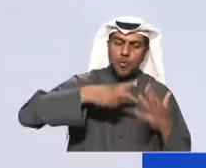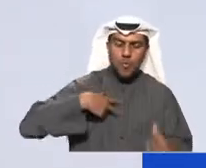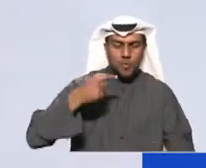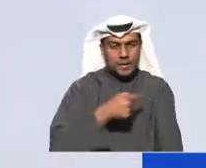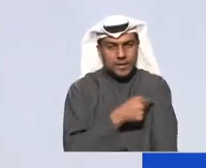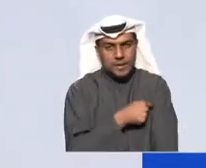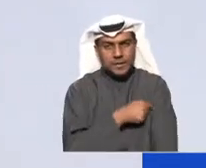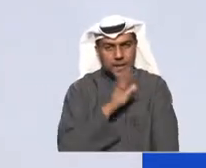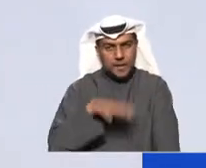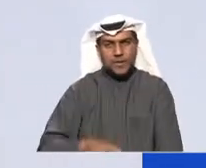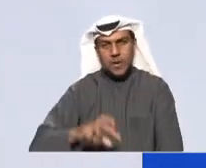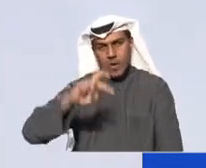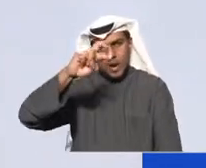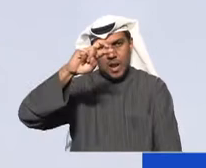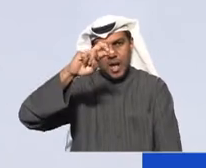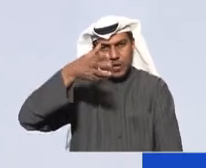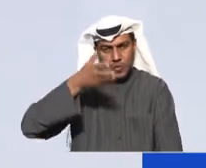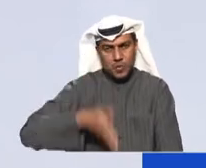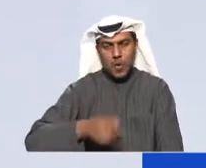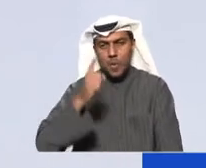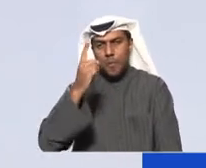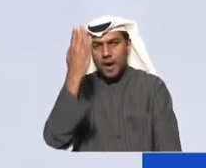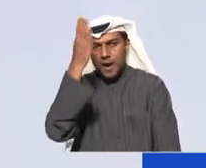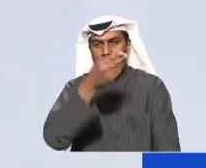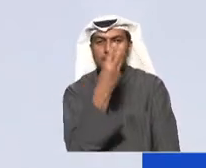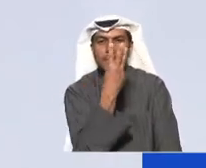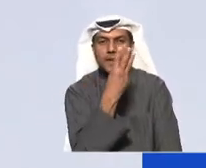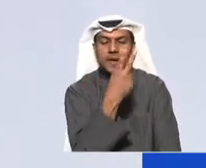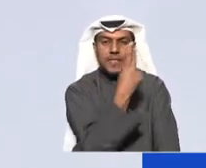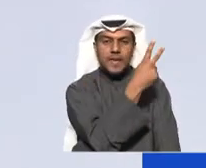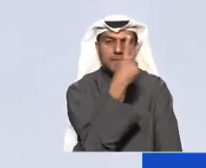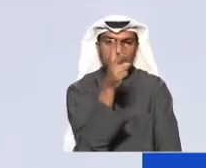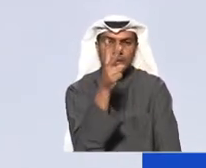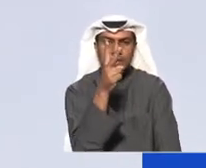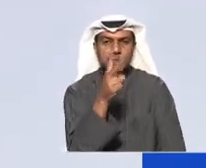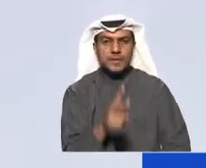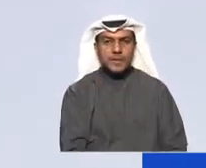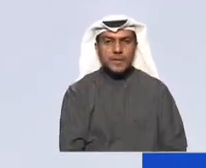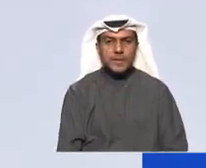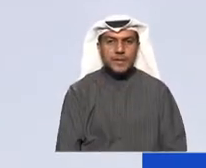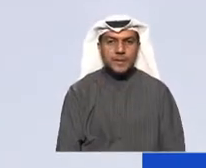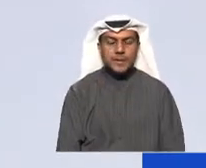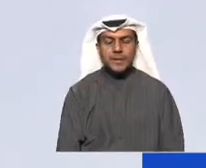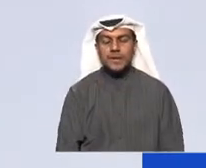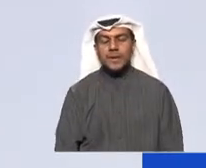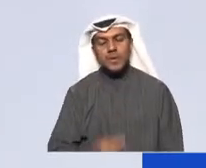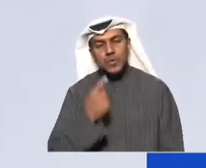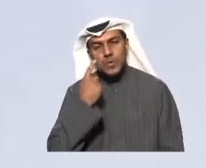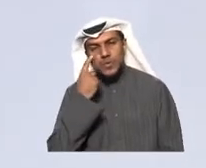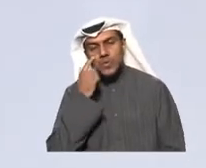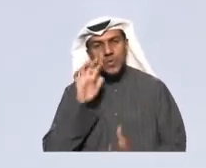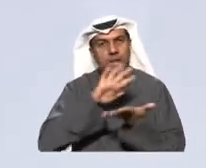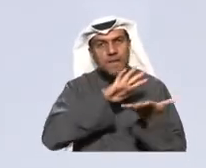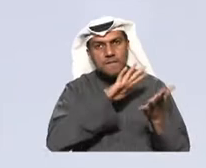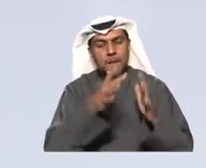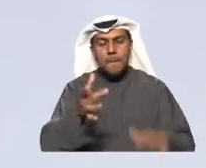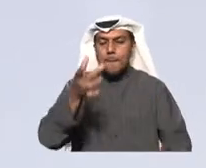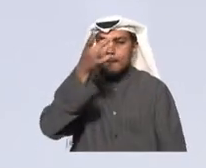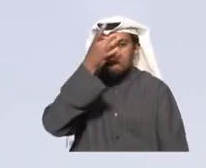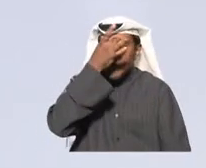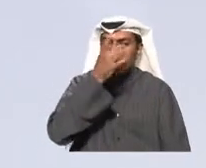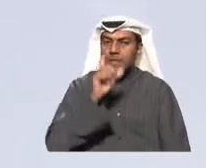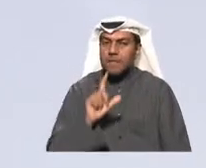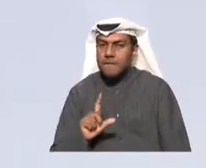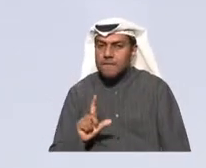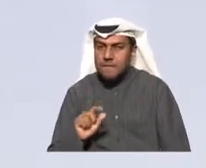الصحة اليوم الأحد الموافق 1 مارس لسنة 2020، وذلك للوقوف على آخر مستجدات وتطورات